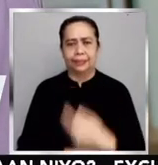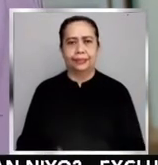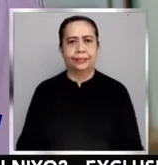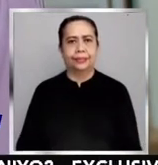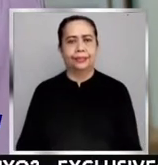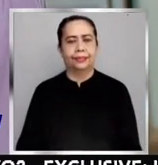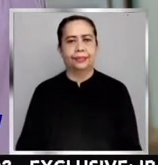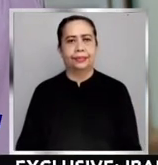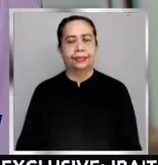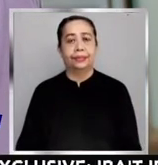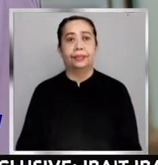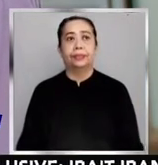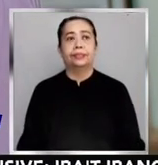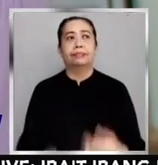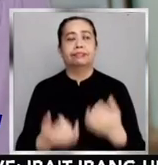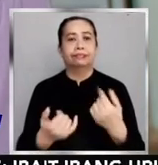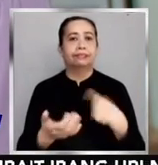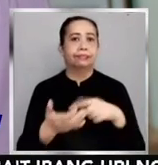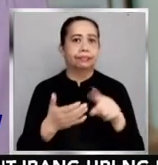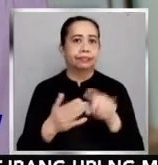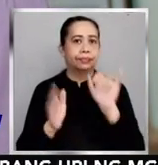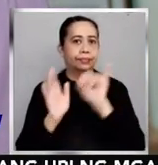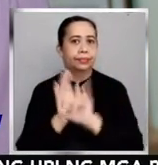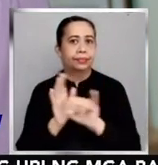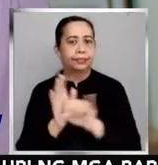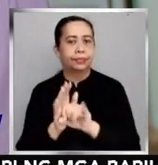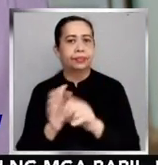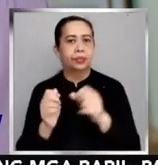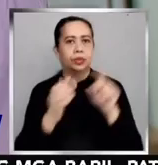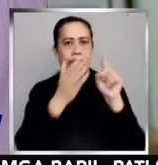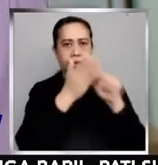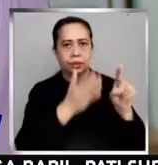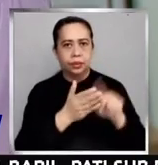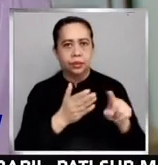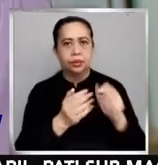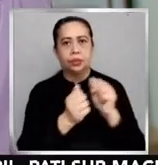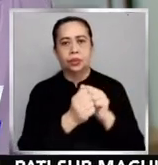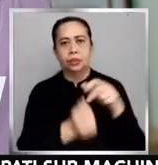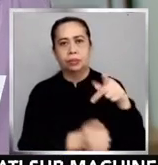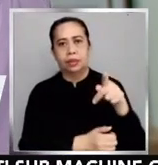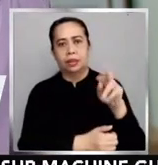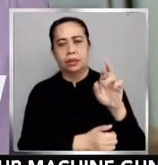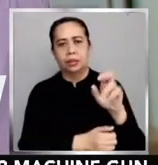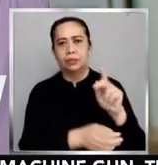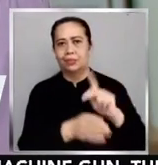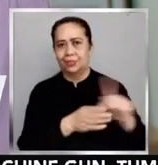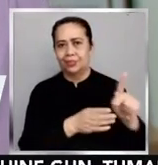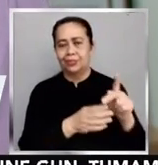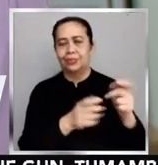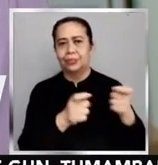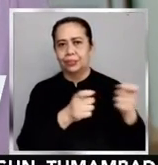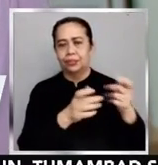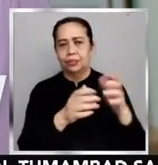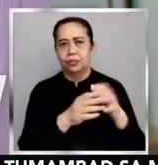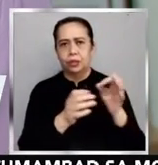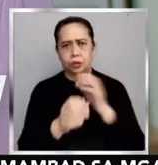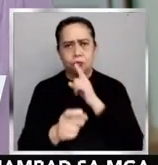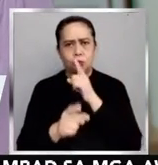Inaalam natin yung pagkakakilanlan. Mag-verify tayo sa PRC at aalamin kung talagang doktor ito